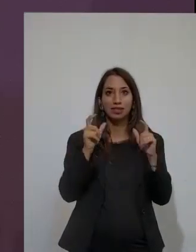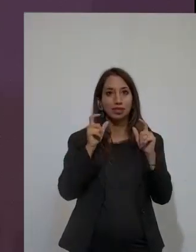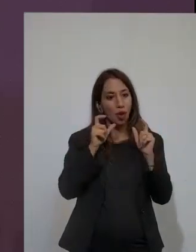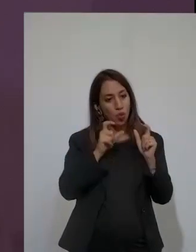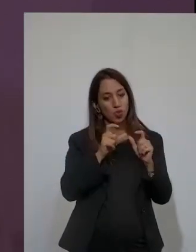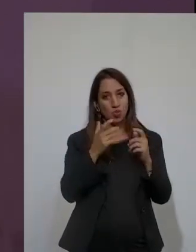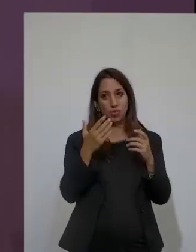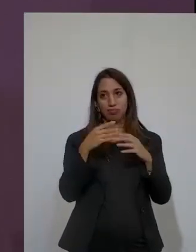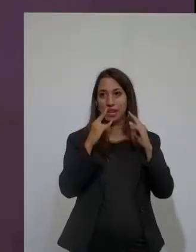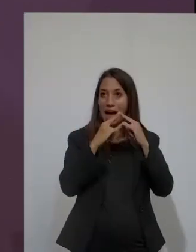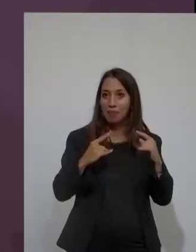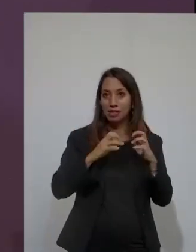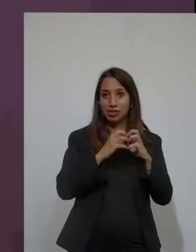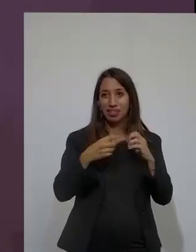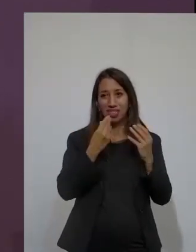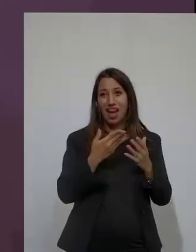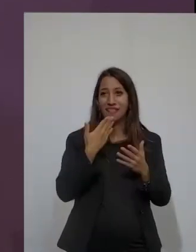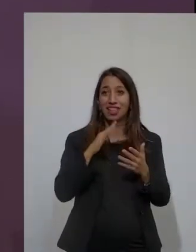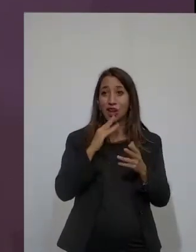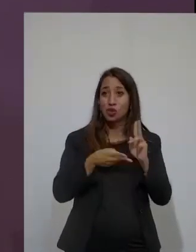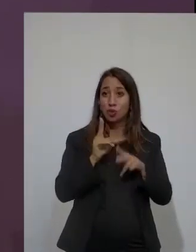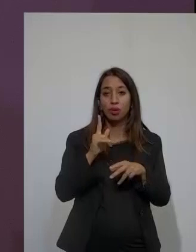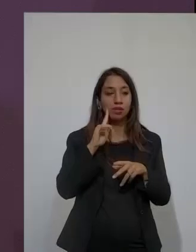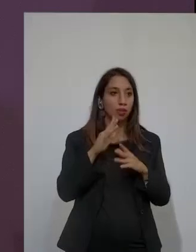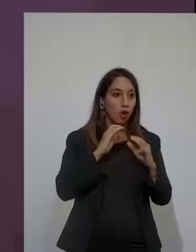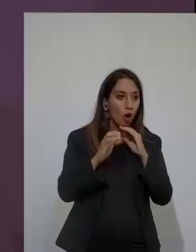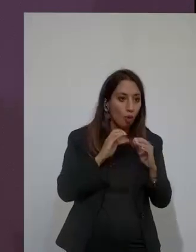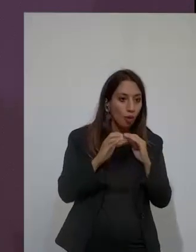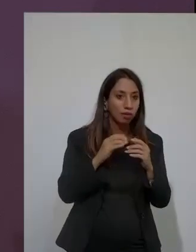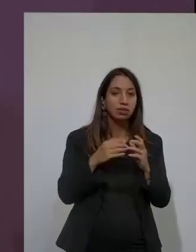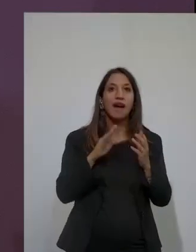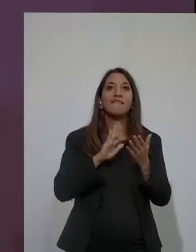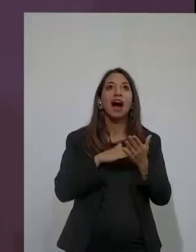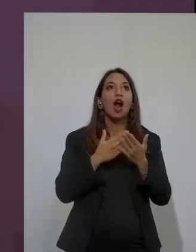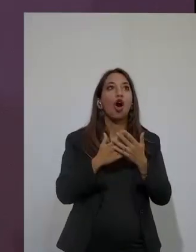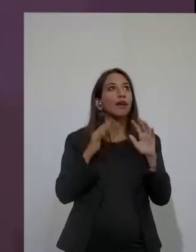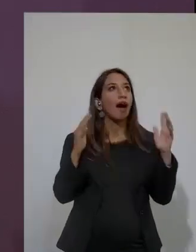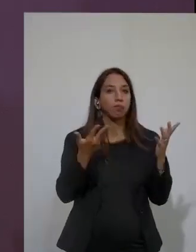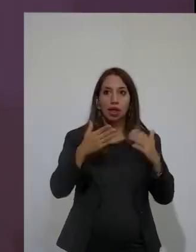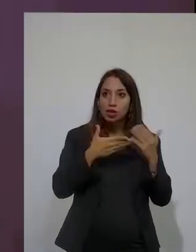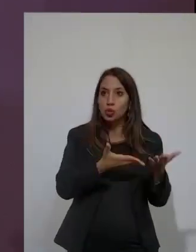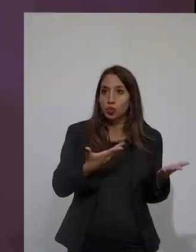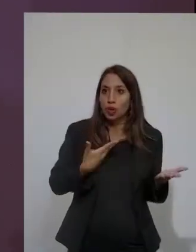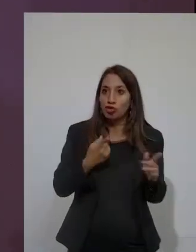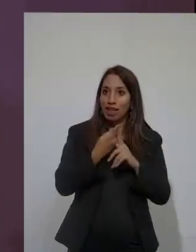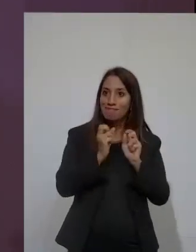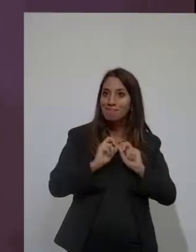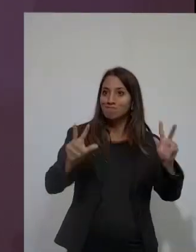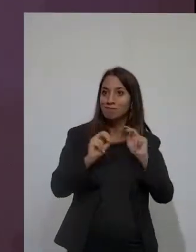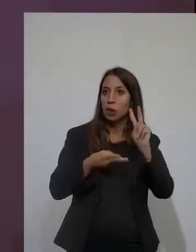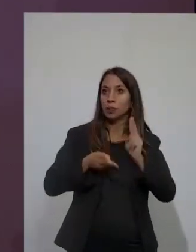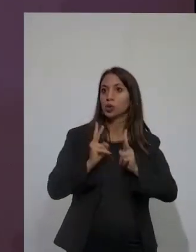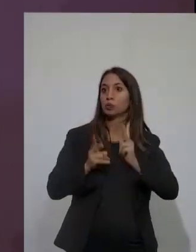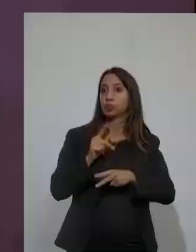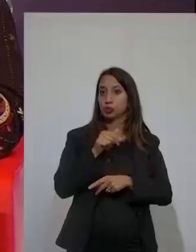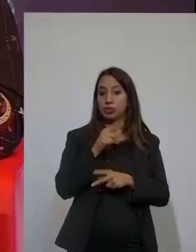ne conseguirebbe tutta una serie di vantaggi, ad esempio la comunicazione di un alto valore ambientale della struttura. Ed è